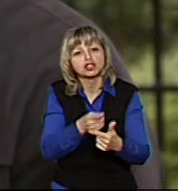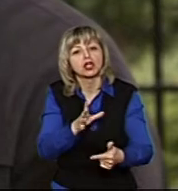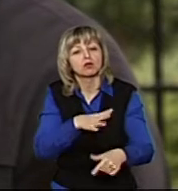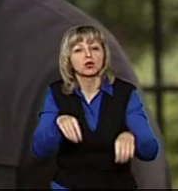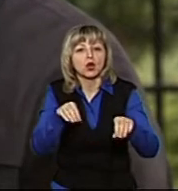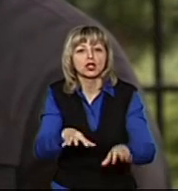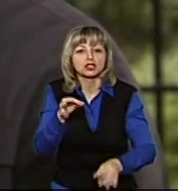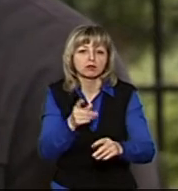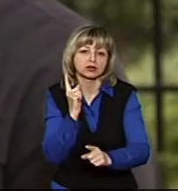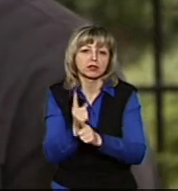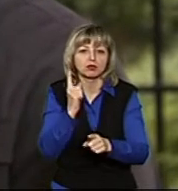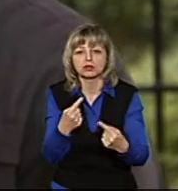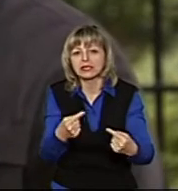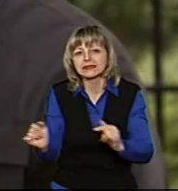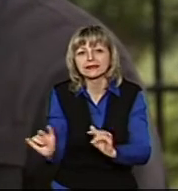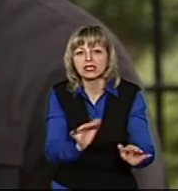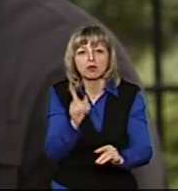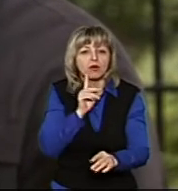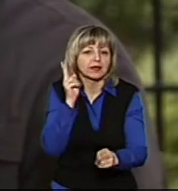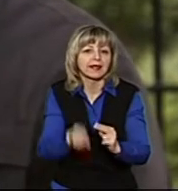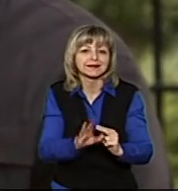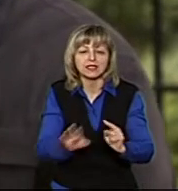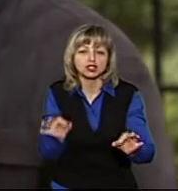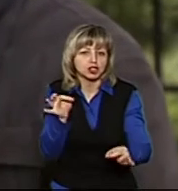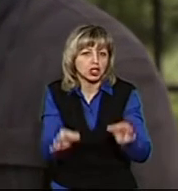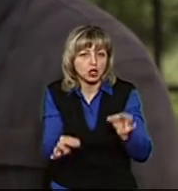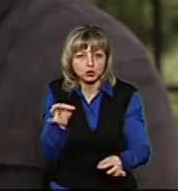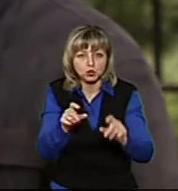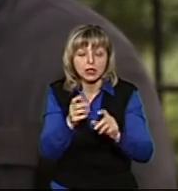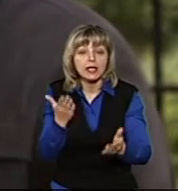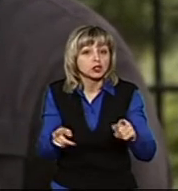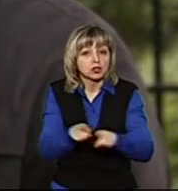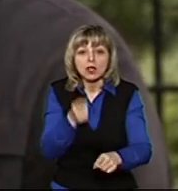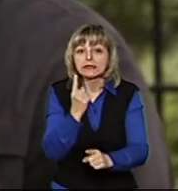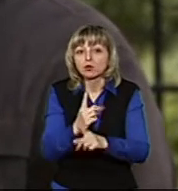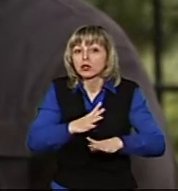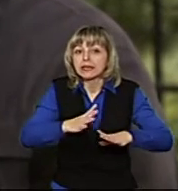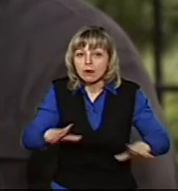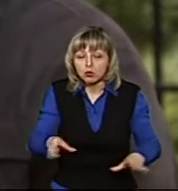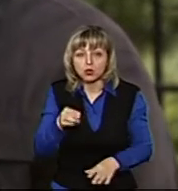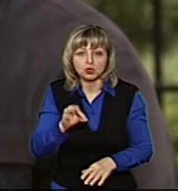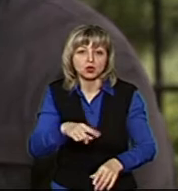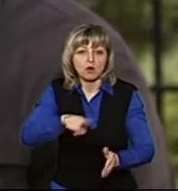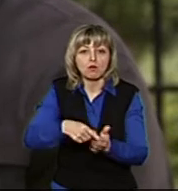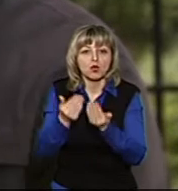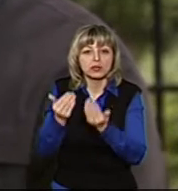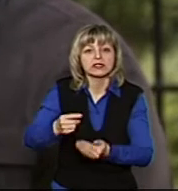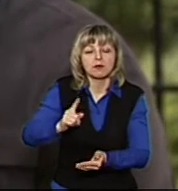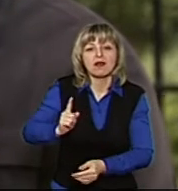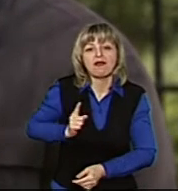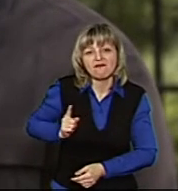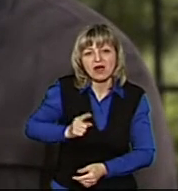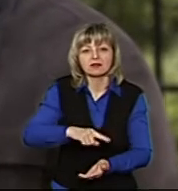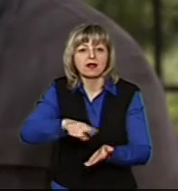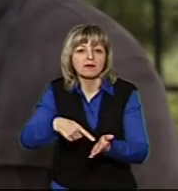про заборону вчинення будь-яких дій, доки не закінчиться суд. Якщо такої заборони суду не було, тому муніципальна варта, міська рада має